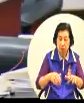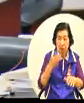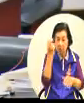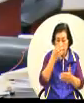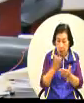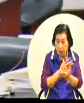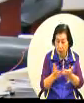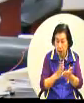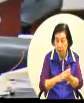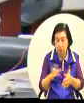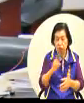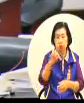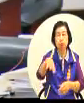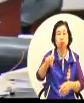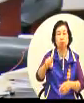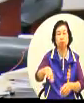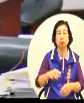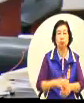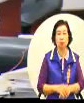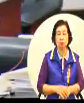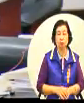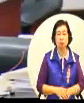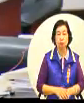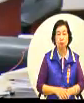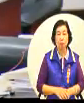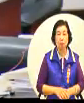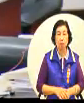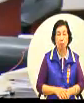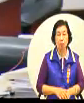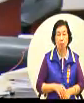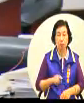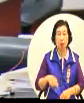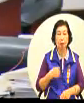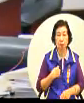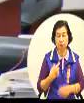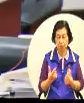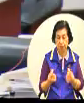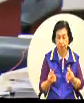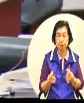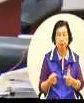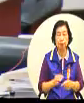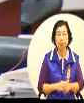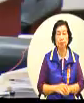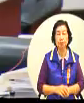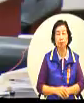我到现在为止，我还是跟乡亲一起，包括